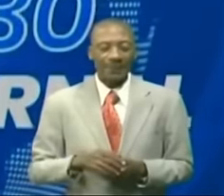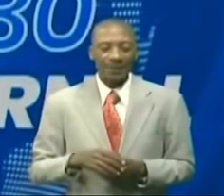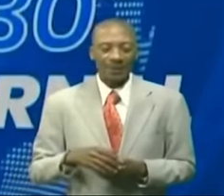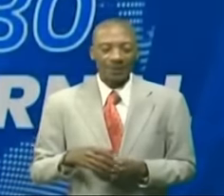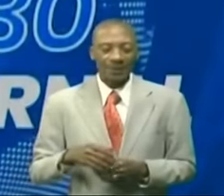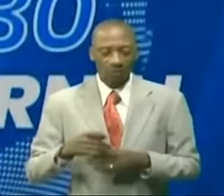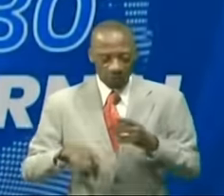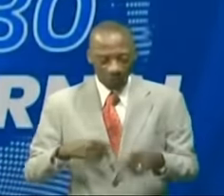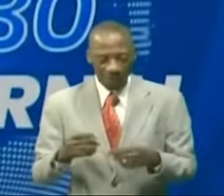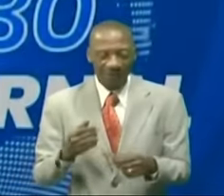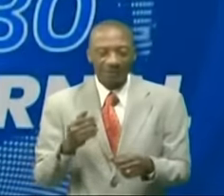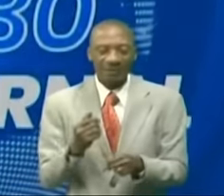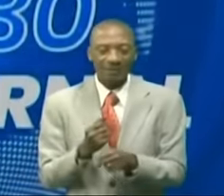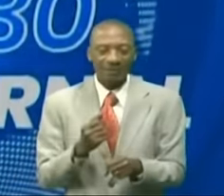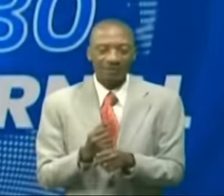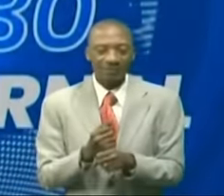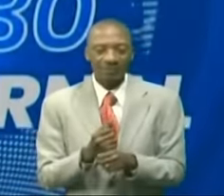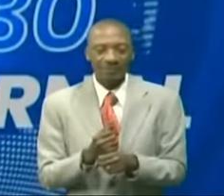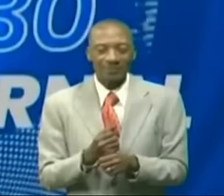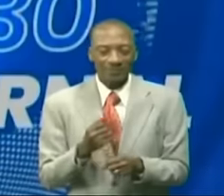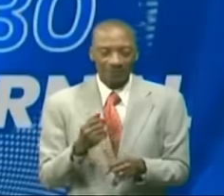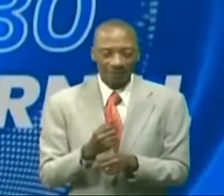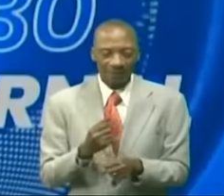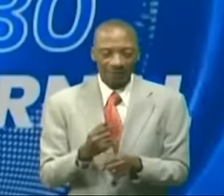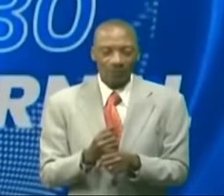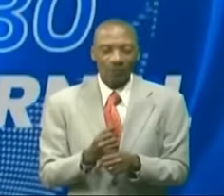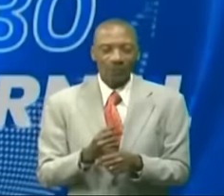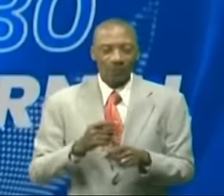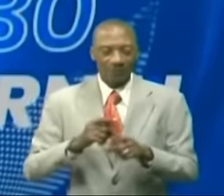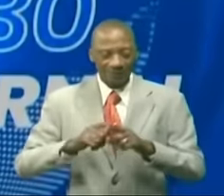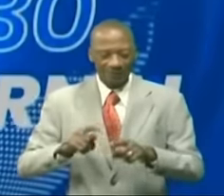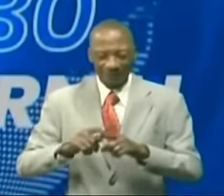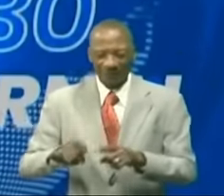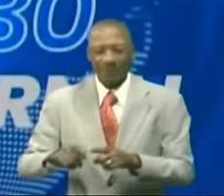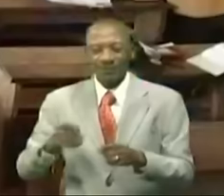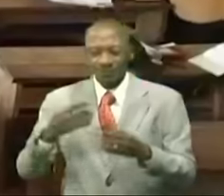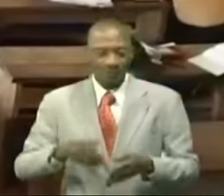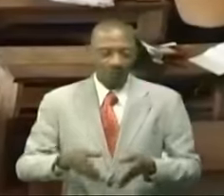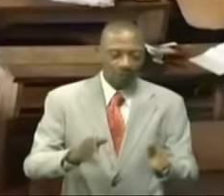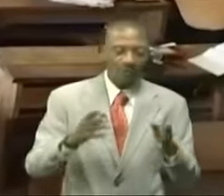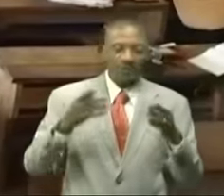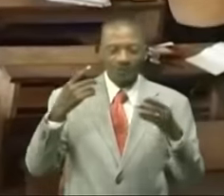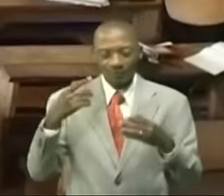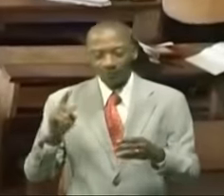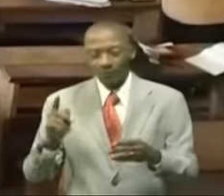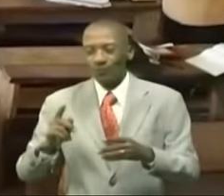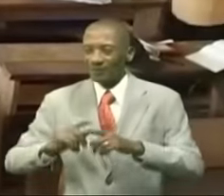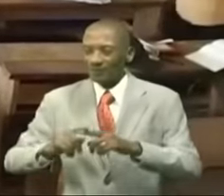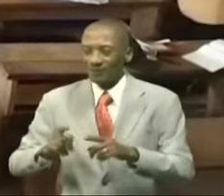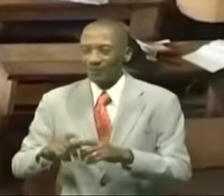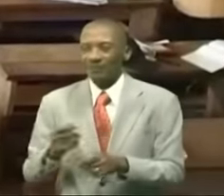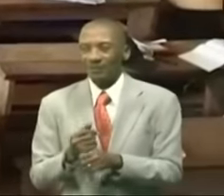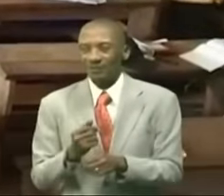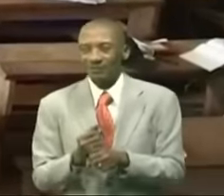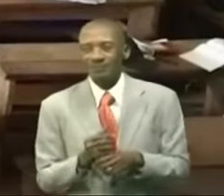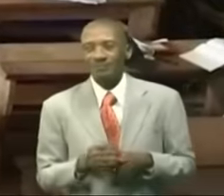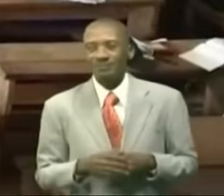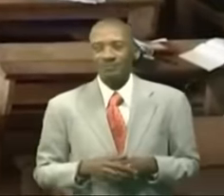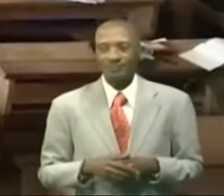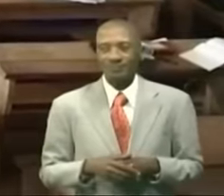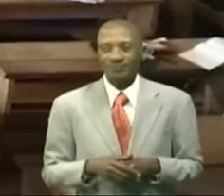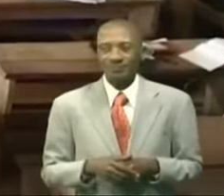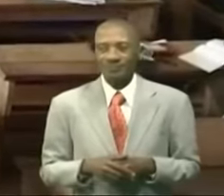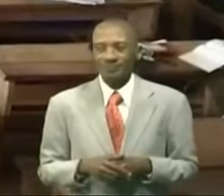performance pour stimuler le développement socio-économique. Franklin et Claire Calombo. Pendant les trois jours que s'est déroulée la